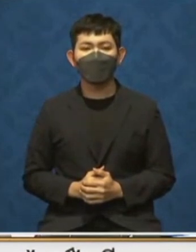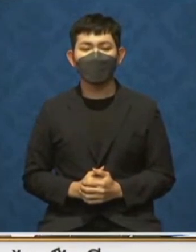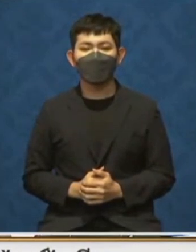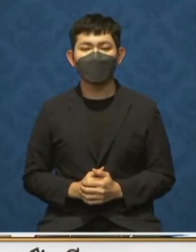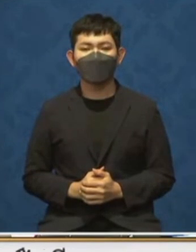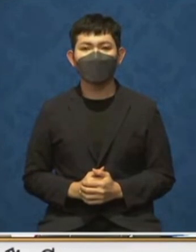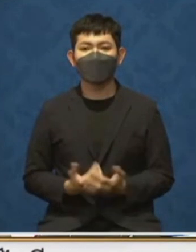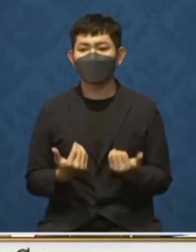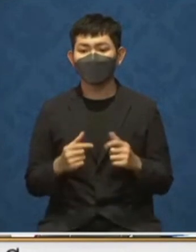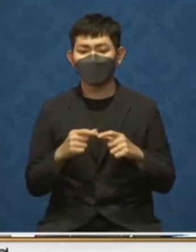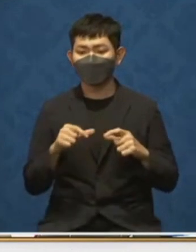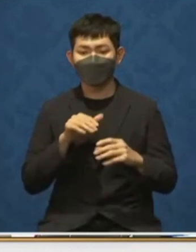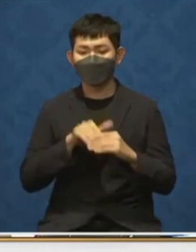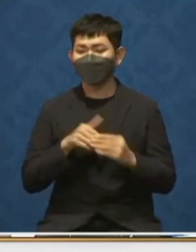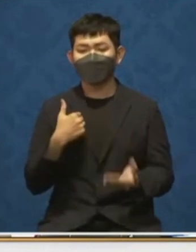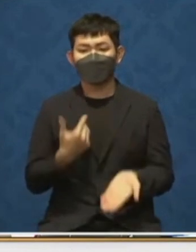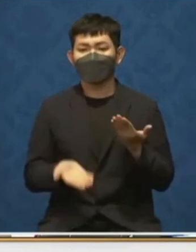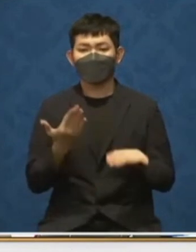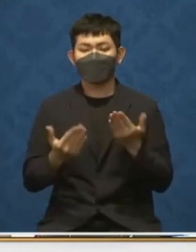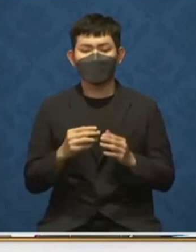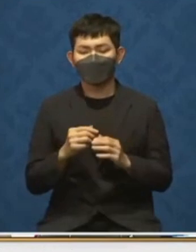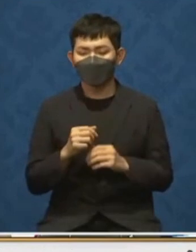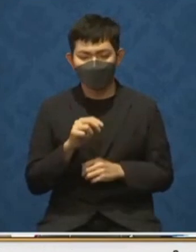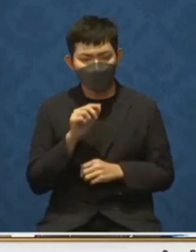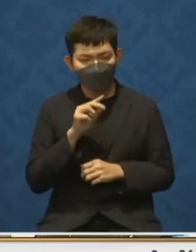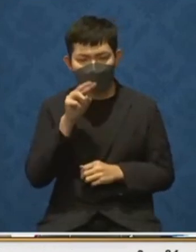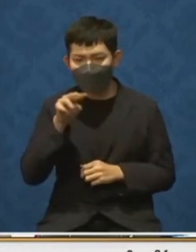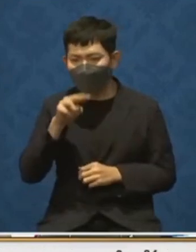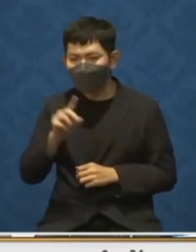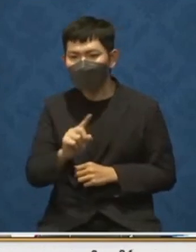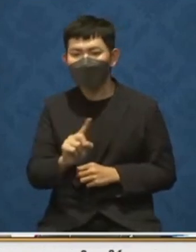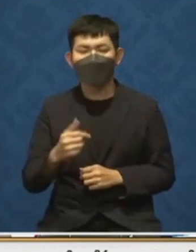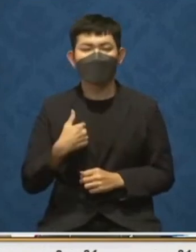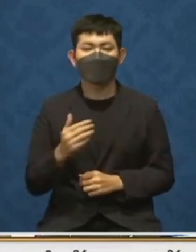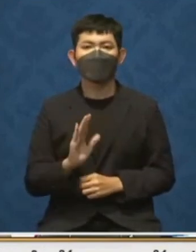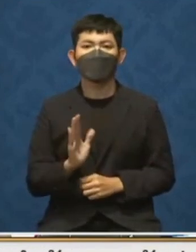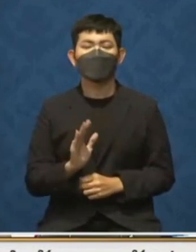ตรงไหนก็เสียบได้นะครับไม่ต้องวิ่งไปหาที่ประจำ